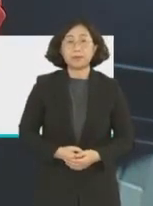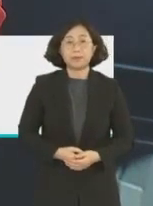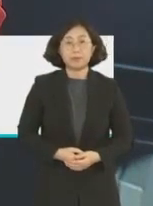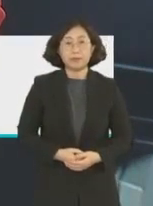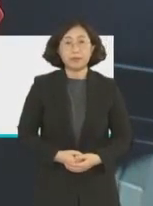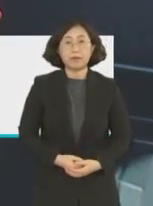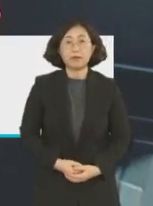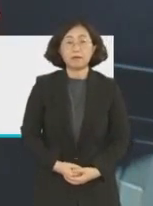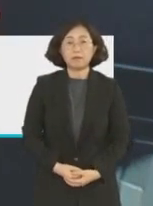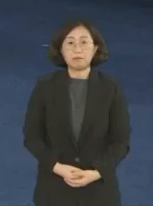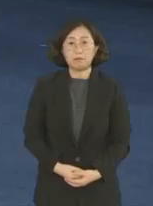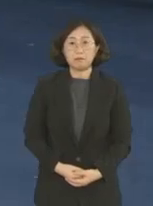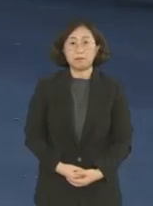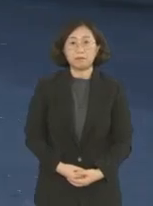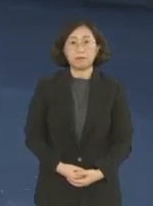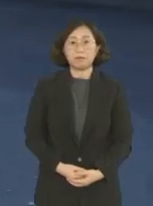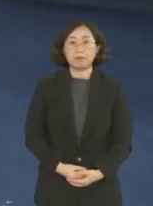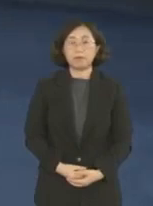보도입니다.